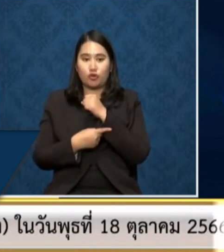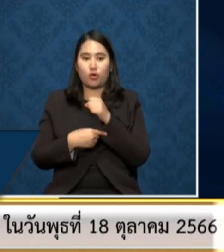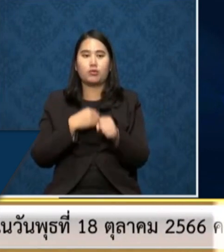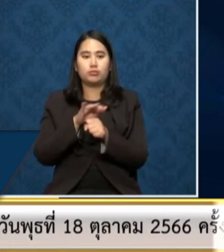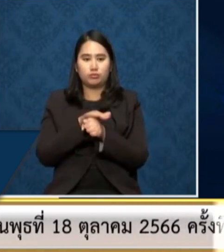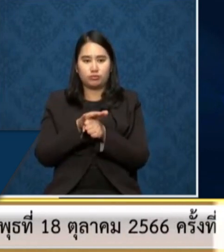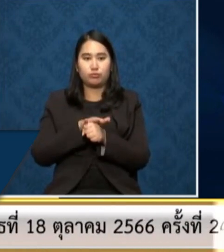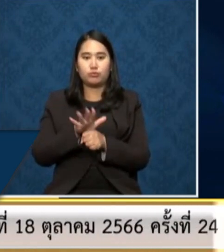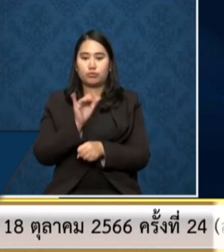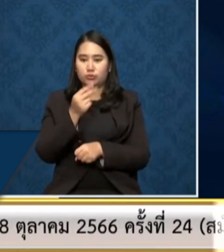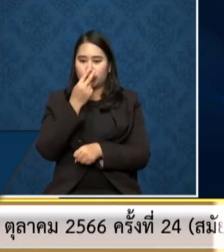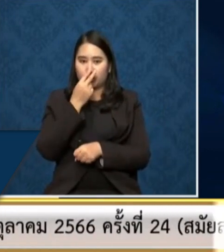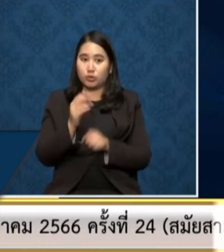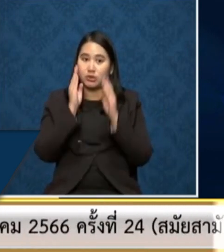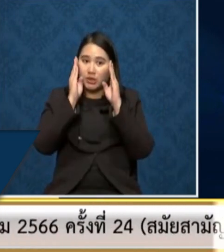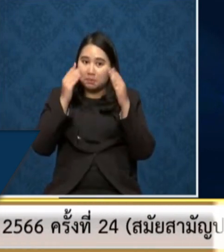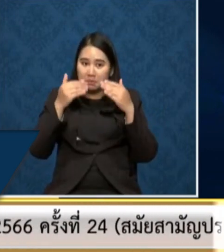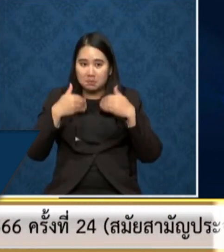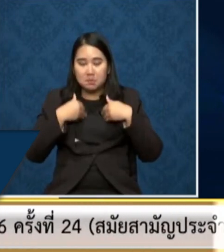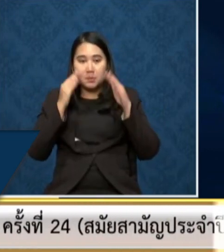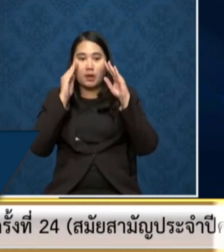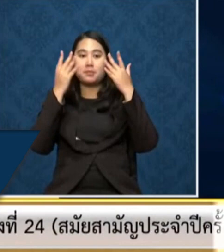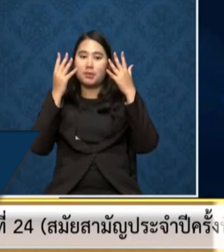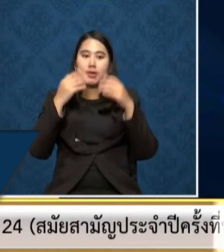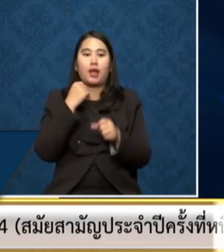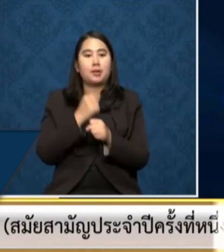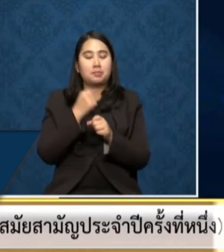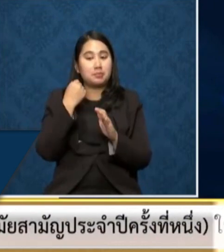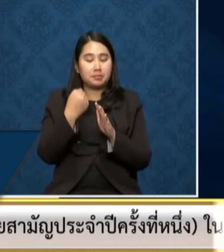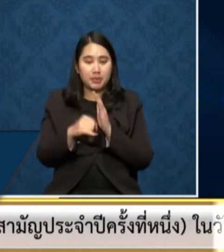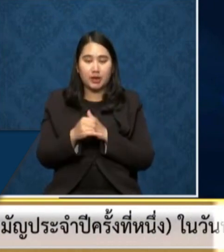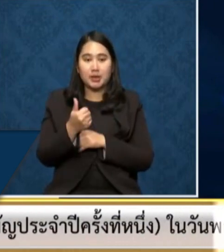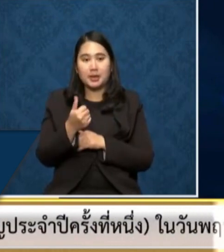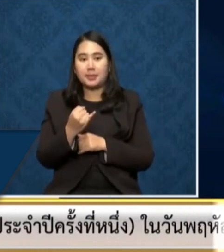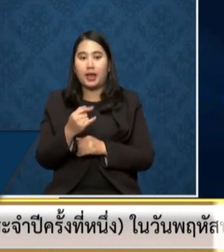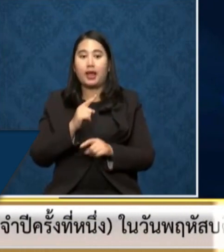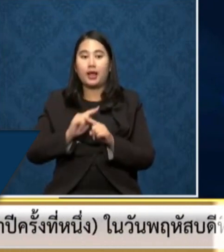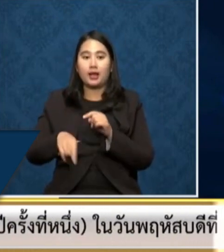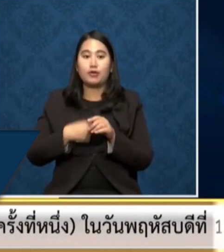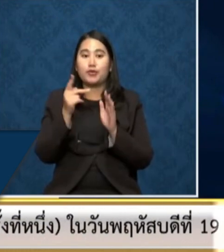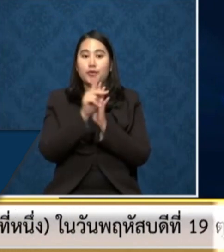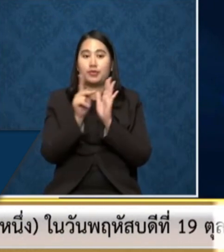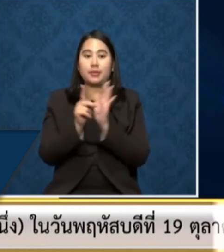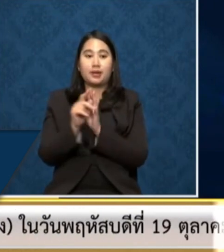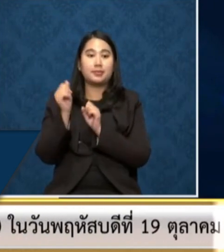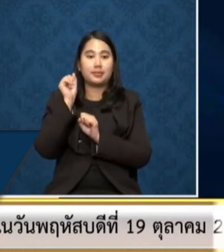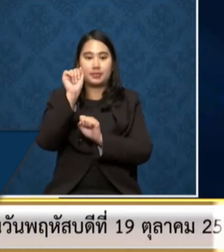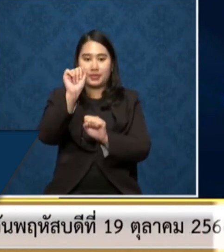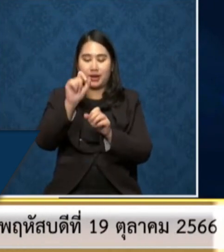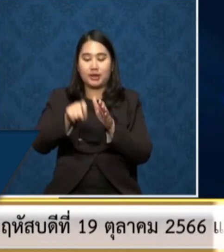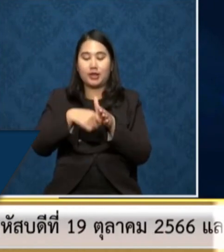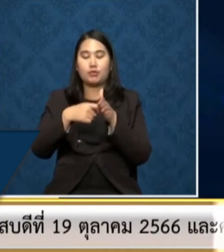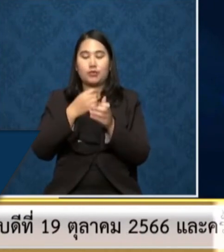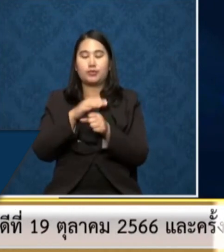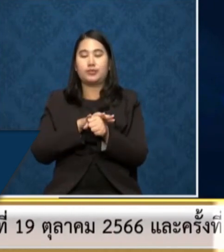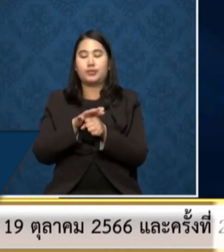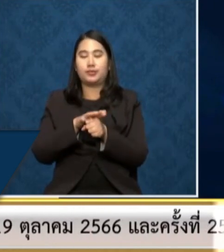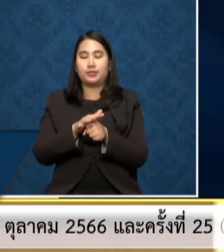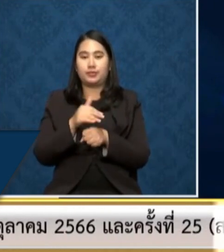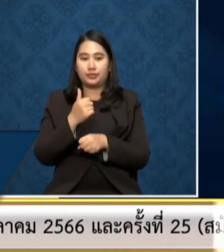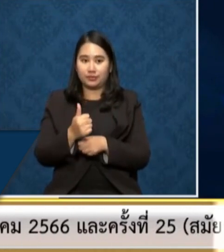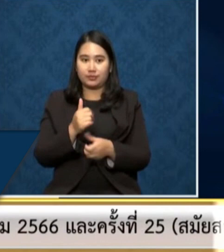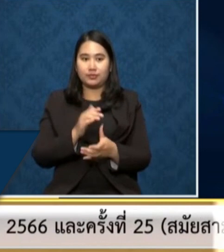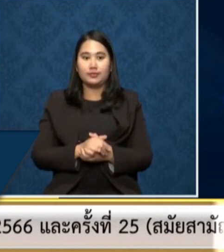เหมาะสมดูจากเจตนาในการกระทำความผิดคู่กับการบังคับใช้กฎหมายให้สมเหตุสมผลมากยิ่ง